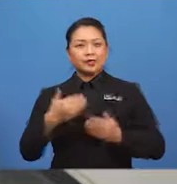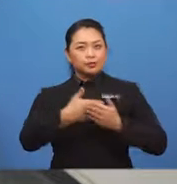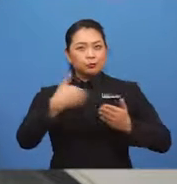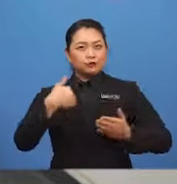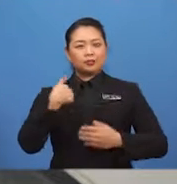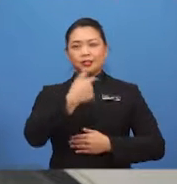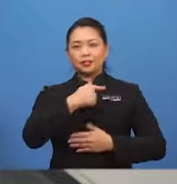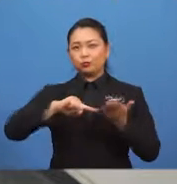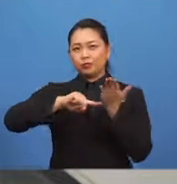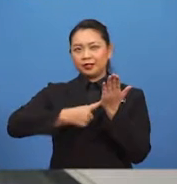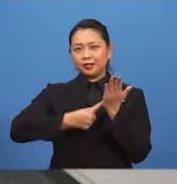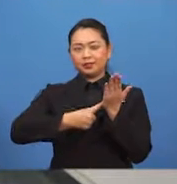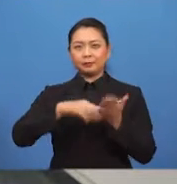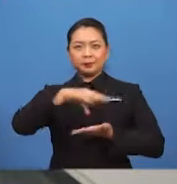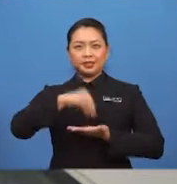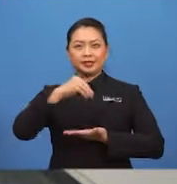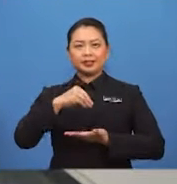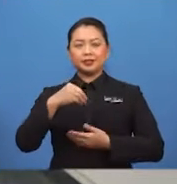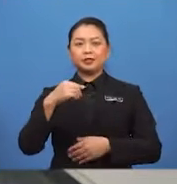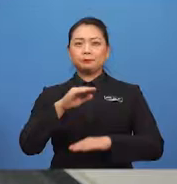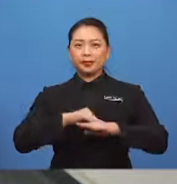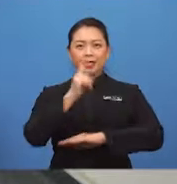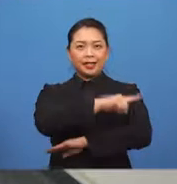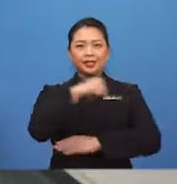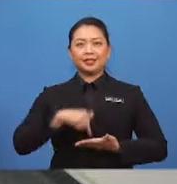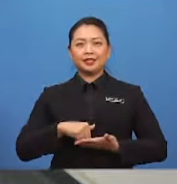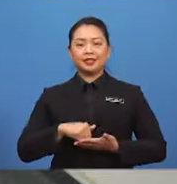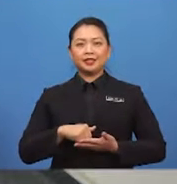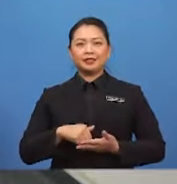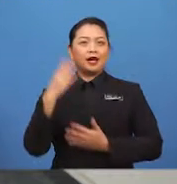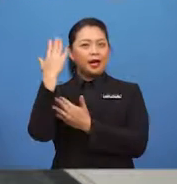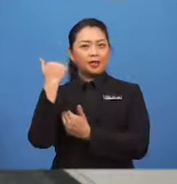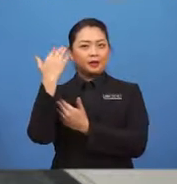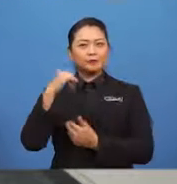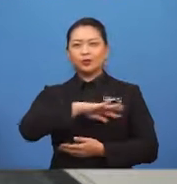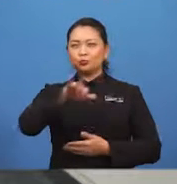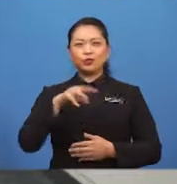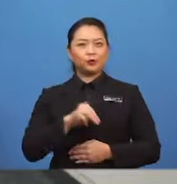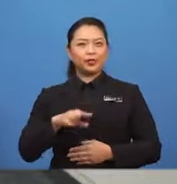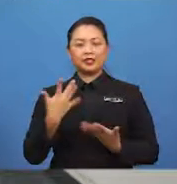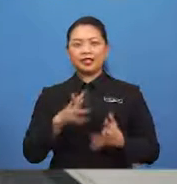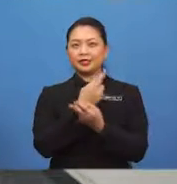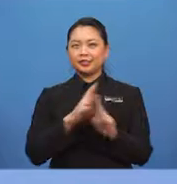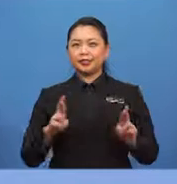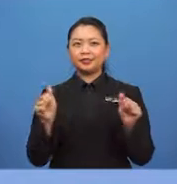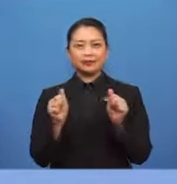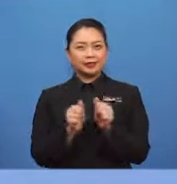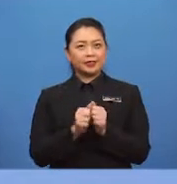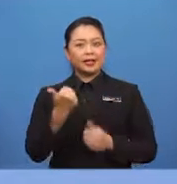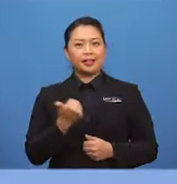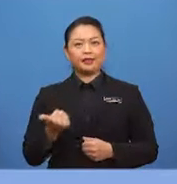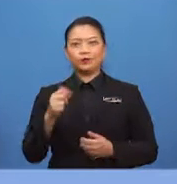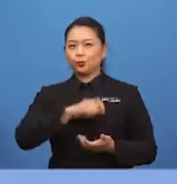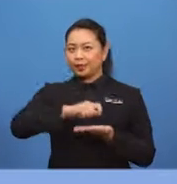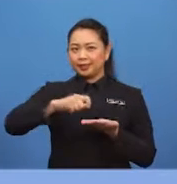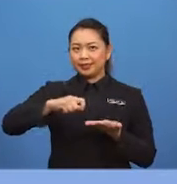Sebelum kita memulakan sesi pembelajaran pada hari ini, diharap semua murid telah bersedia dengan alat